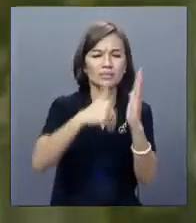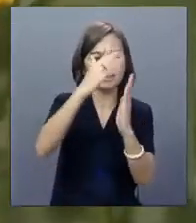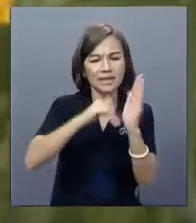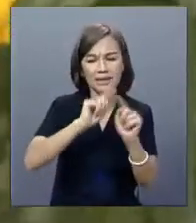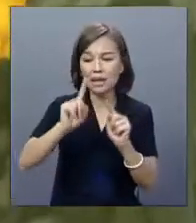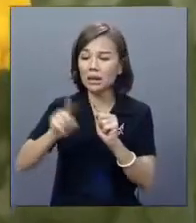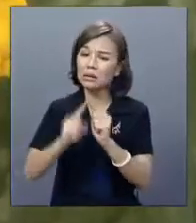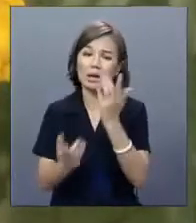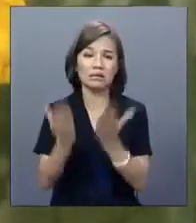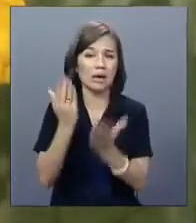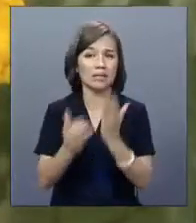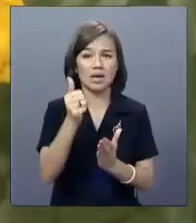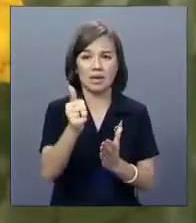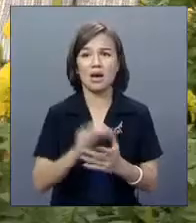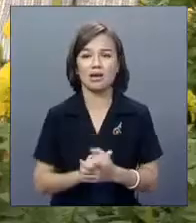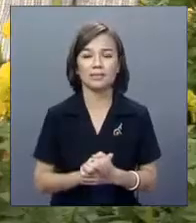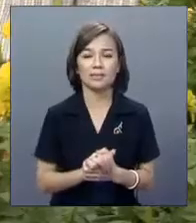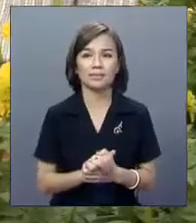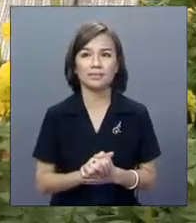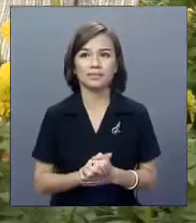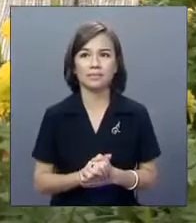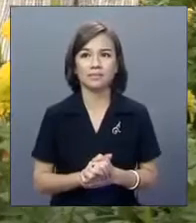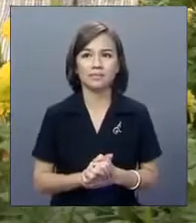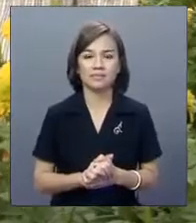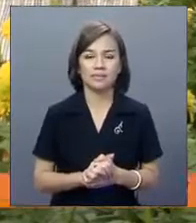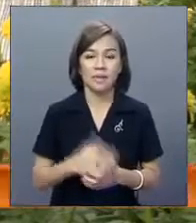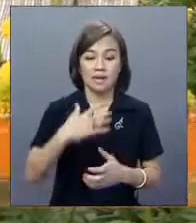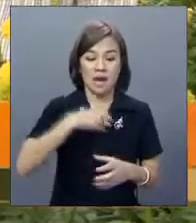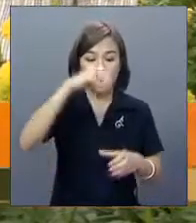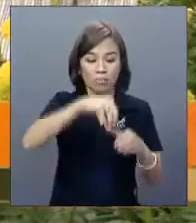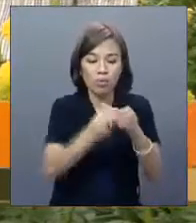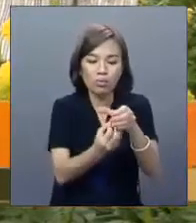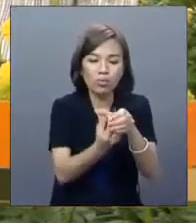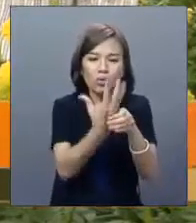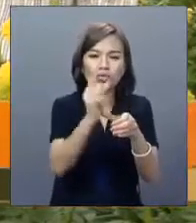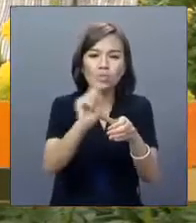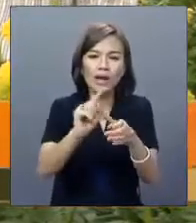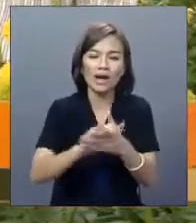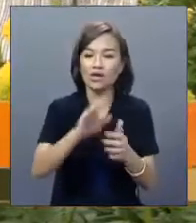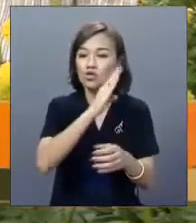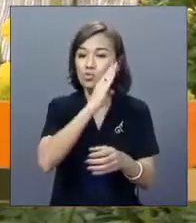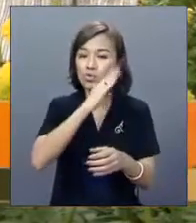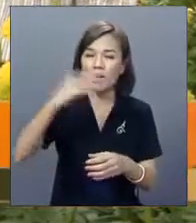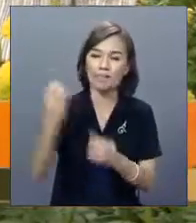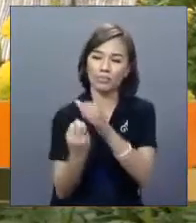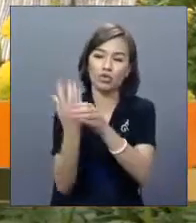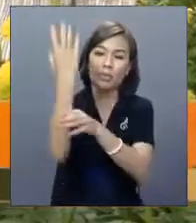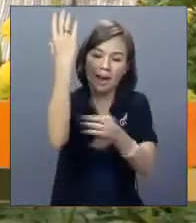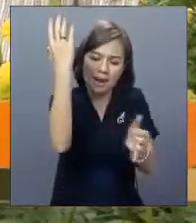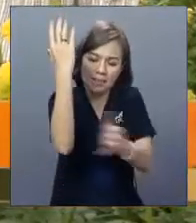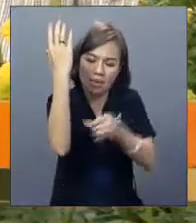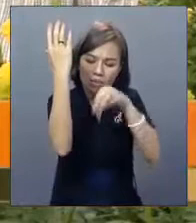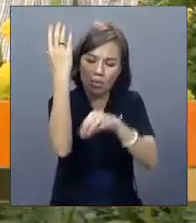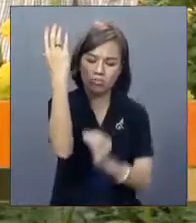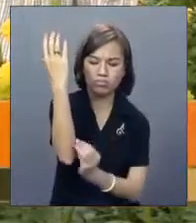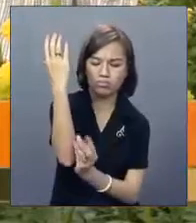แล้วแต่ว่ามันอยู่ที่ว่าเราจะปลูกไว้ส่วนไหนถ้าปลูกไว้ในร่มมันก็ออกช้าหน่อยถ้าปลูกไว้ตามแดด